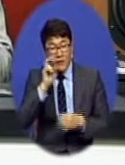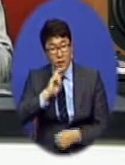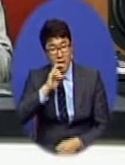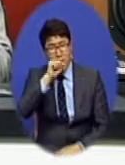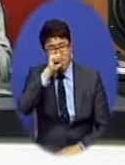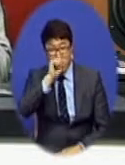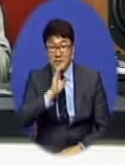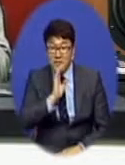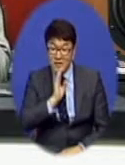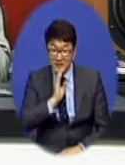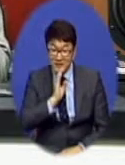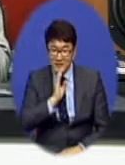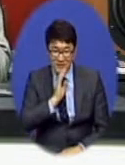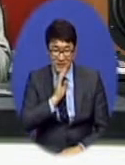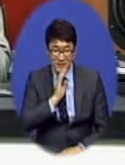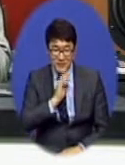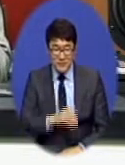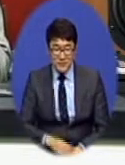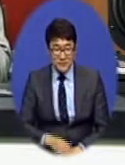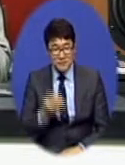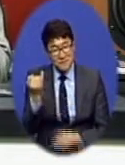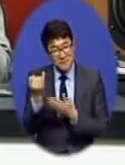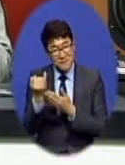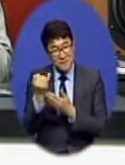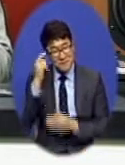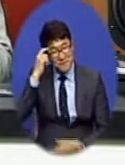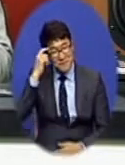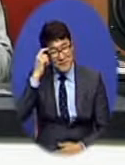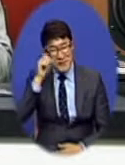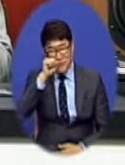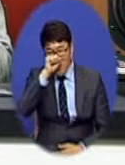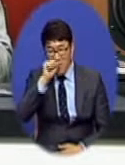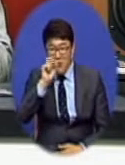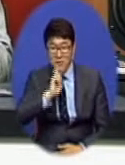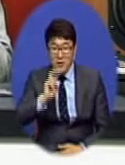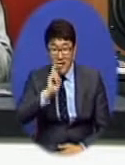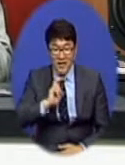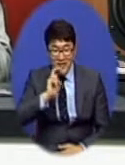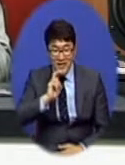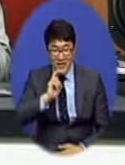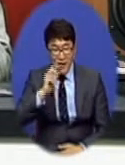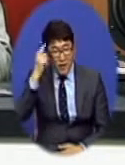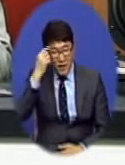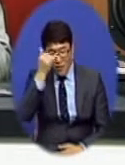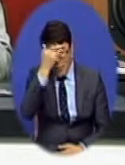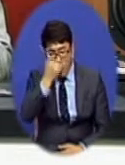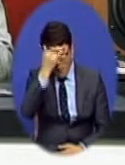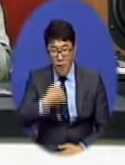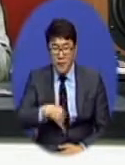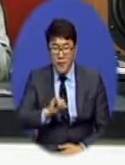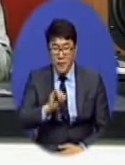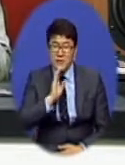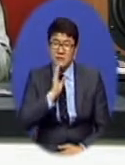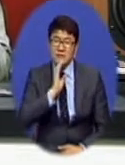좋잖아요. 네, 네. 그럼요. 그래서 그분한테 네. 네. 계속 좋은 노래 왜냐면 효녀 씨고 그죠? 네네.